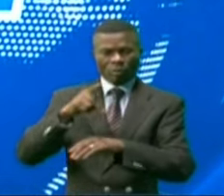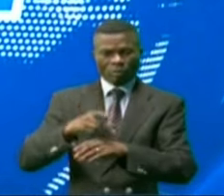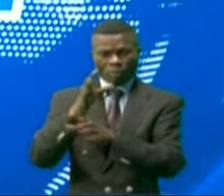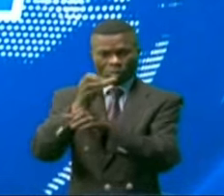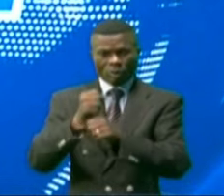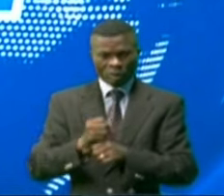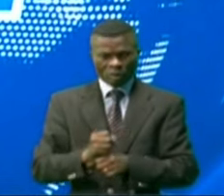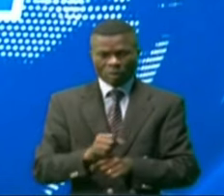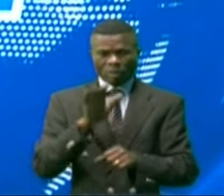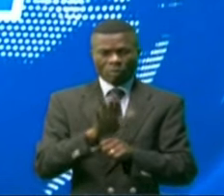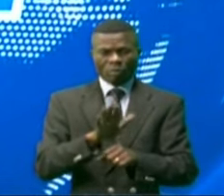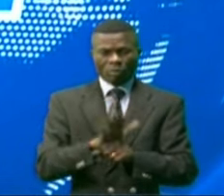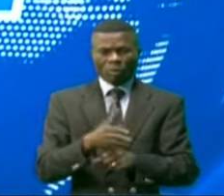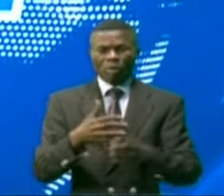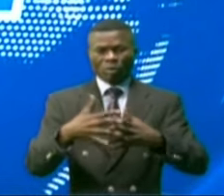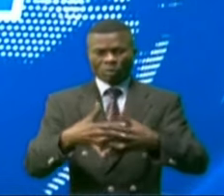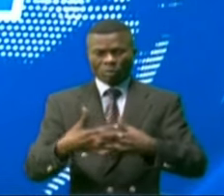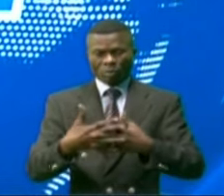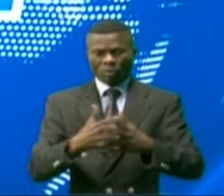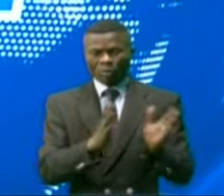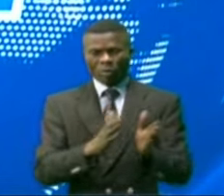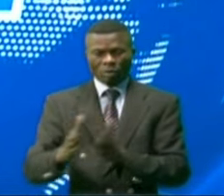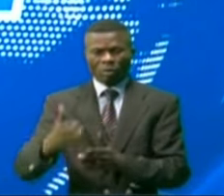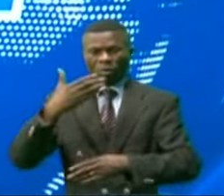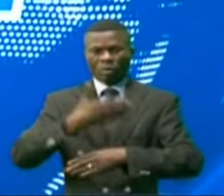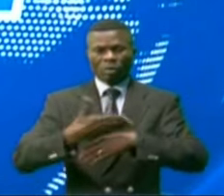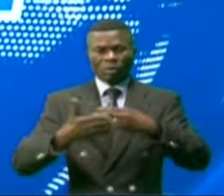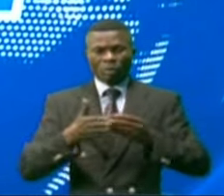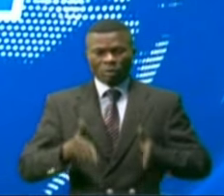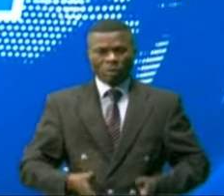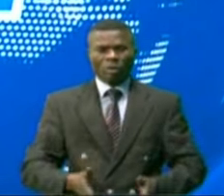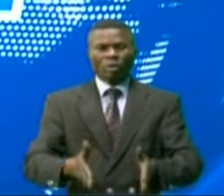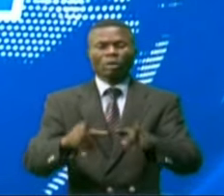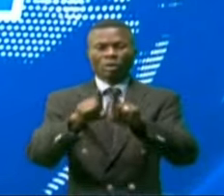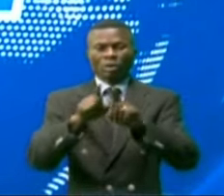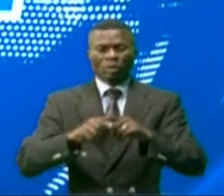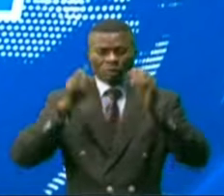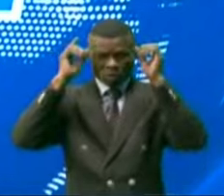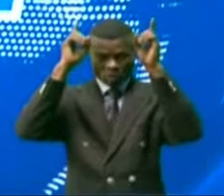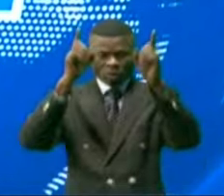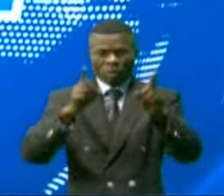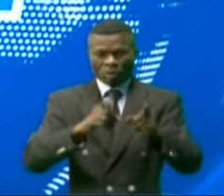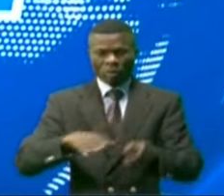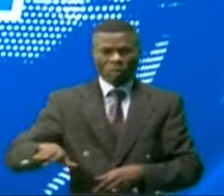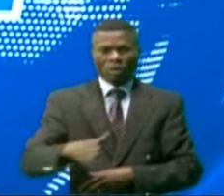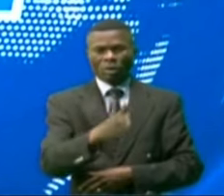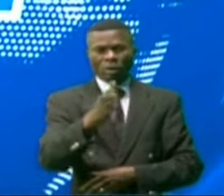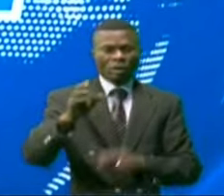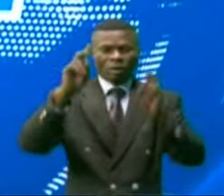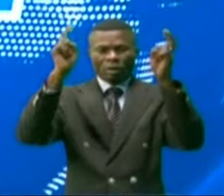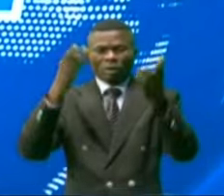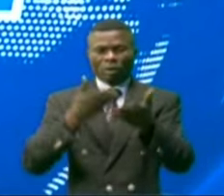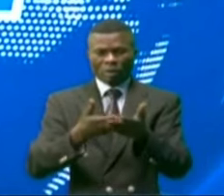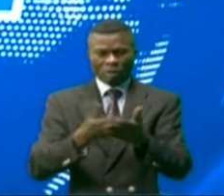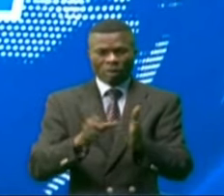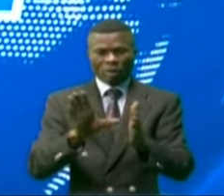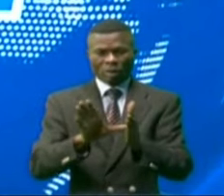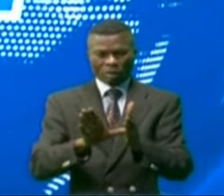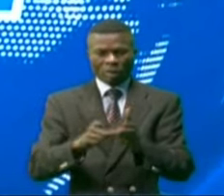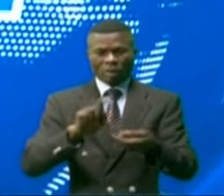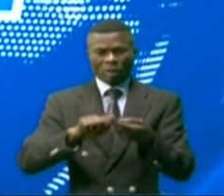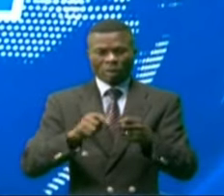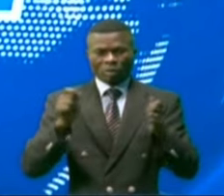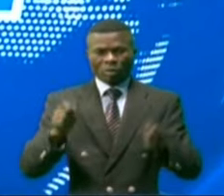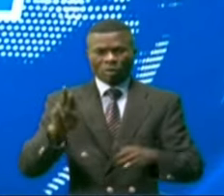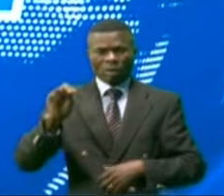réceptionné l'important engins destinés à la construction de routes et de bus pour le transport urbain. C'est un reportage de nos confrères